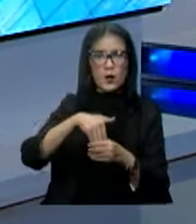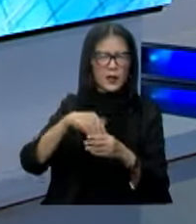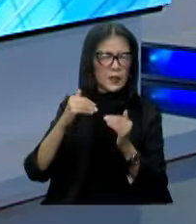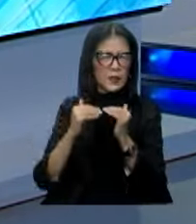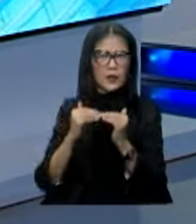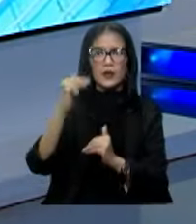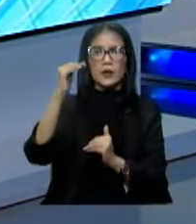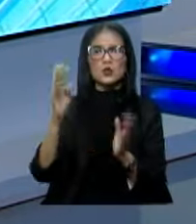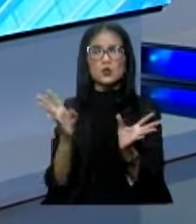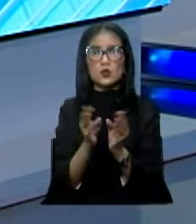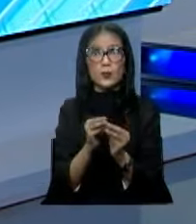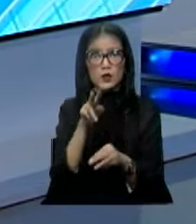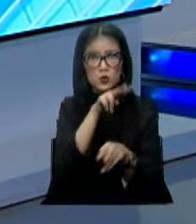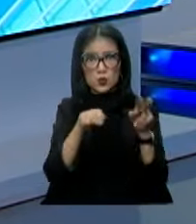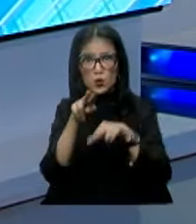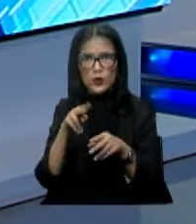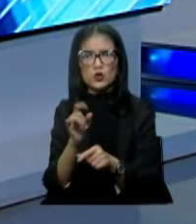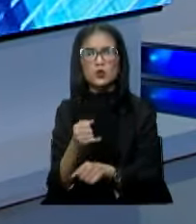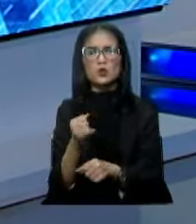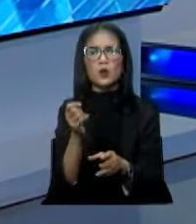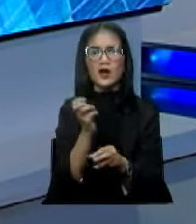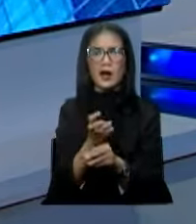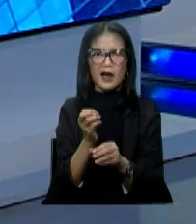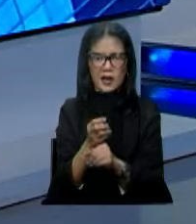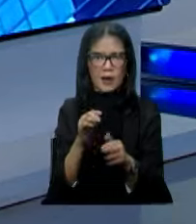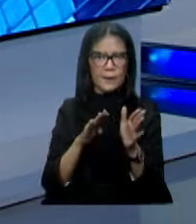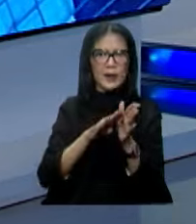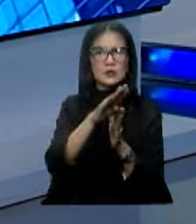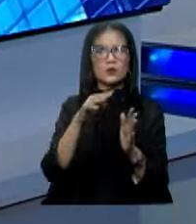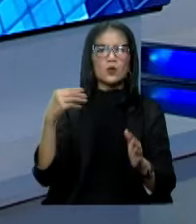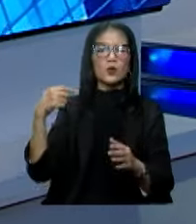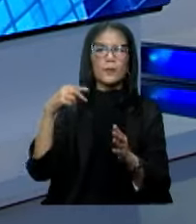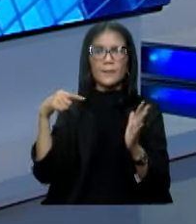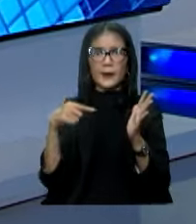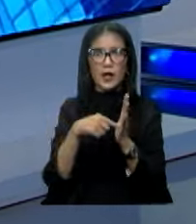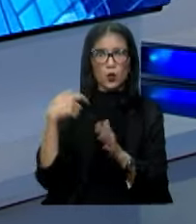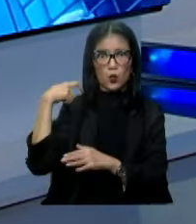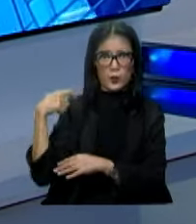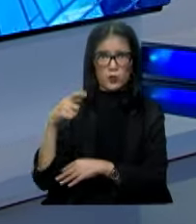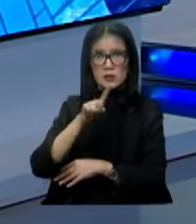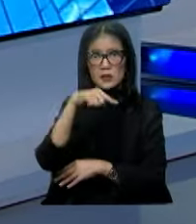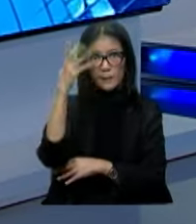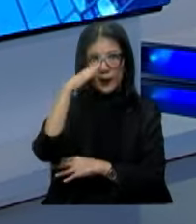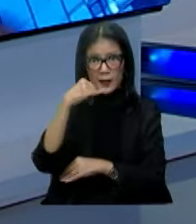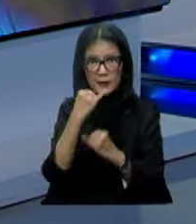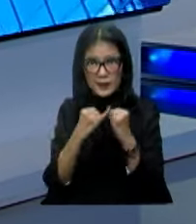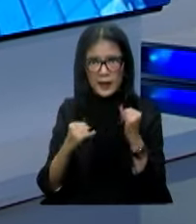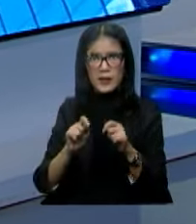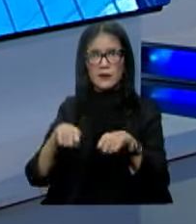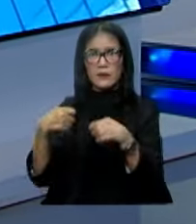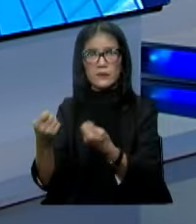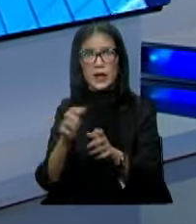sejumlah survei justru gagal maju di Pilgub Jakarta. Dan hingga hari terakhir pendaftaran belum ada partai besar yang mau mengusung